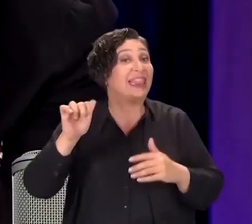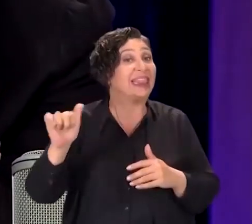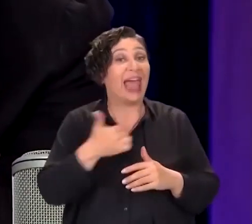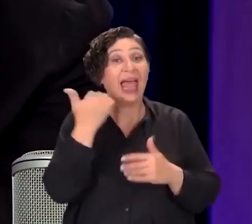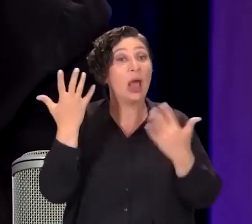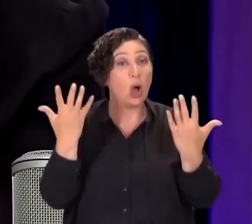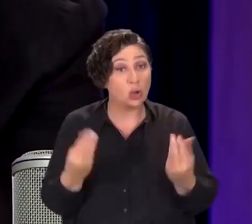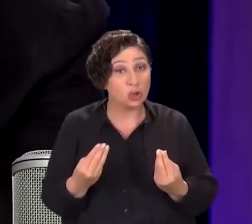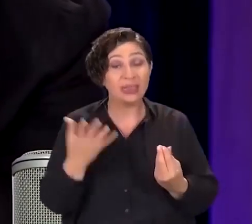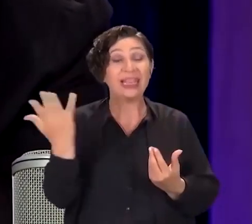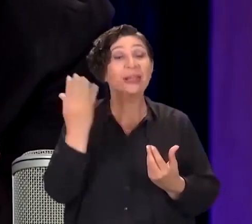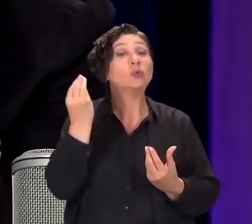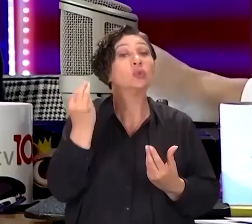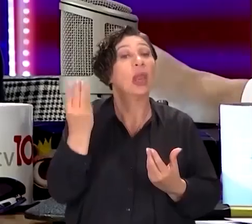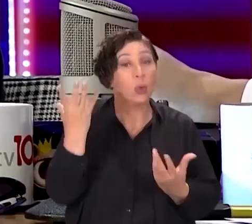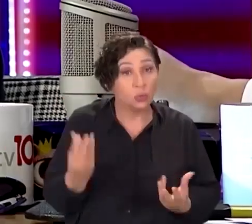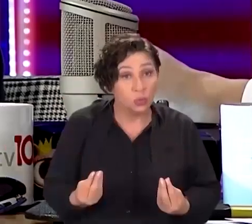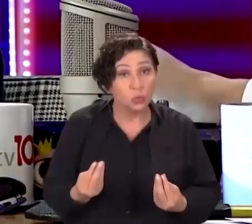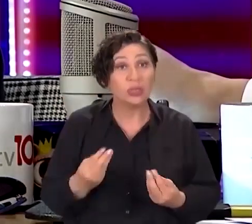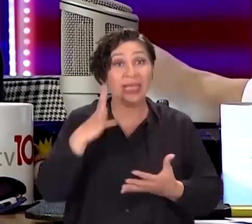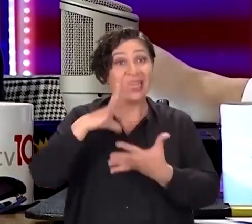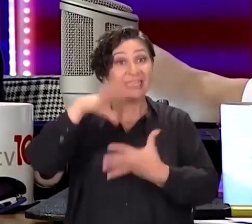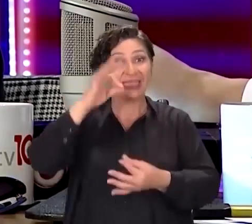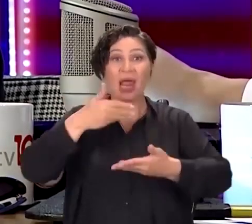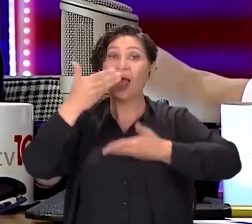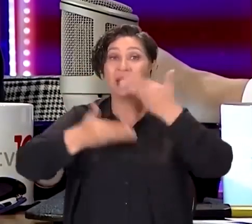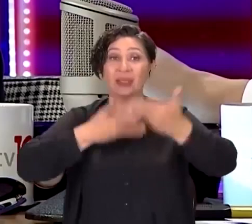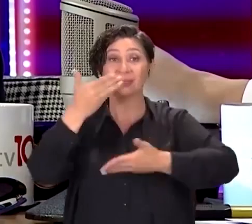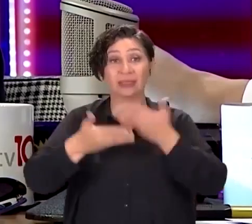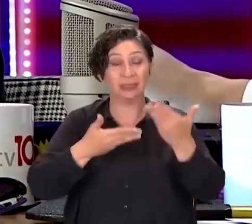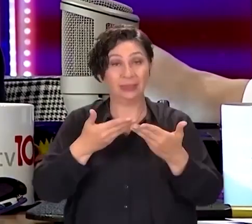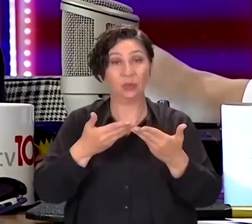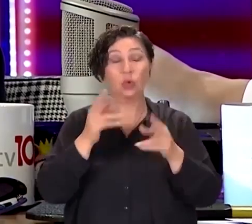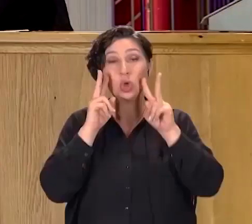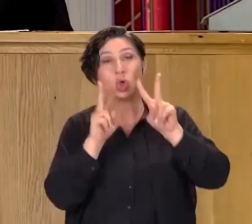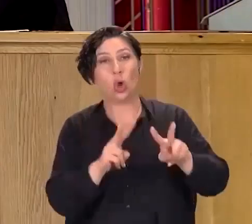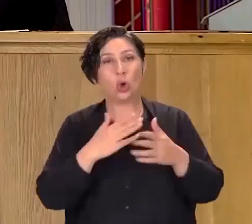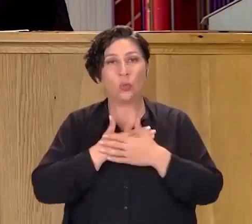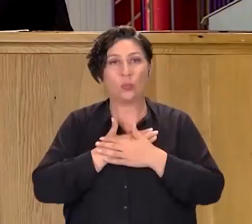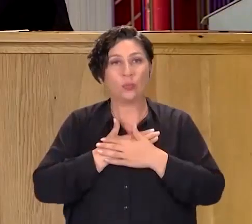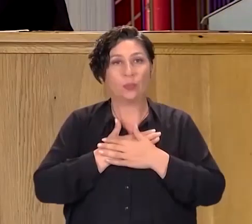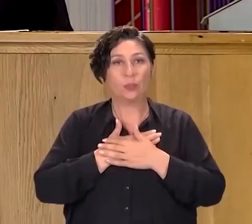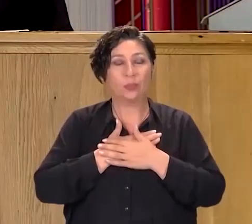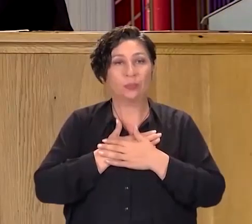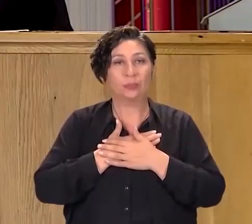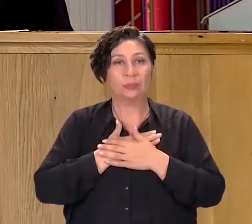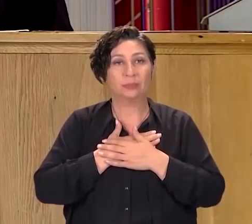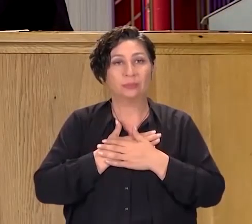değerli olduğunu, neyin güzel olduğunu insanlara anlattığını görüyorum.